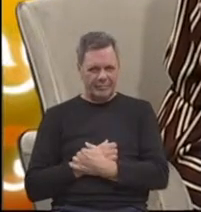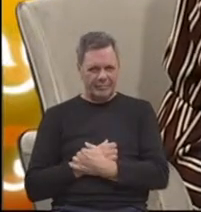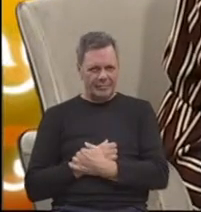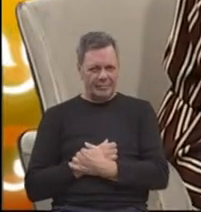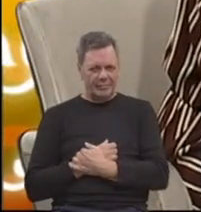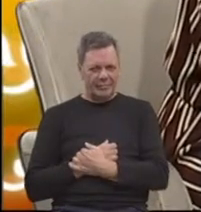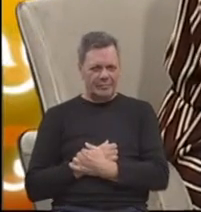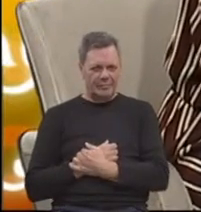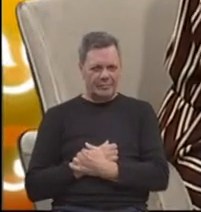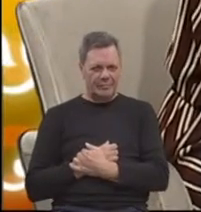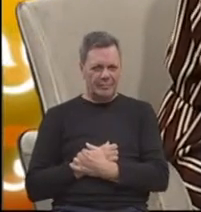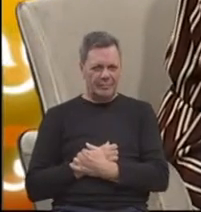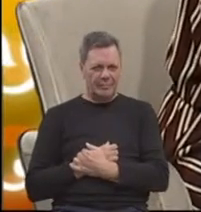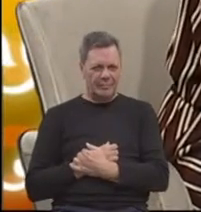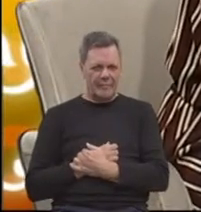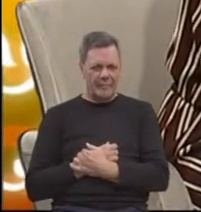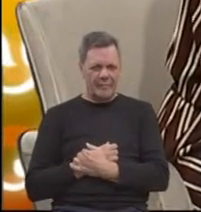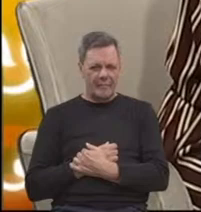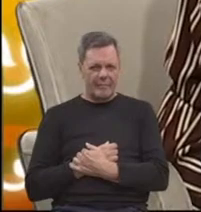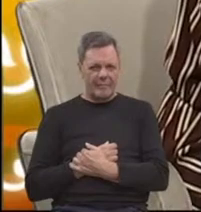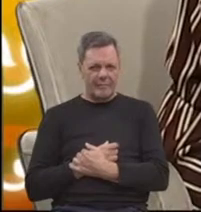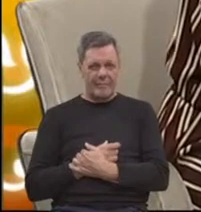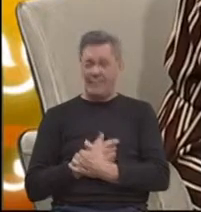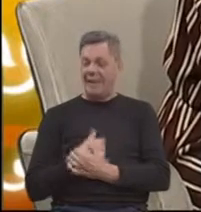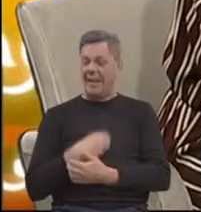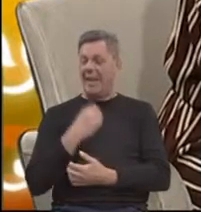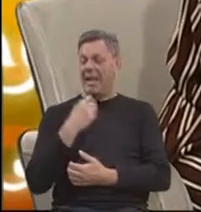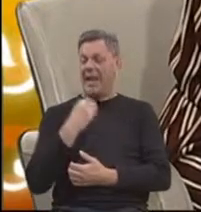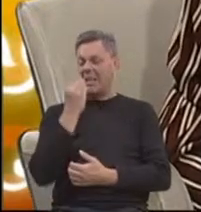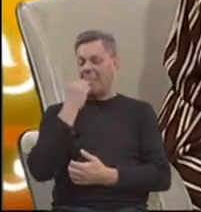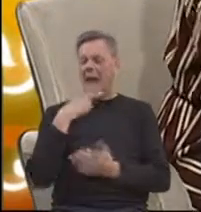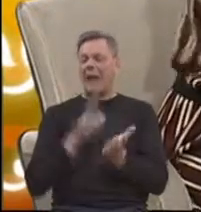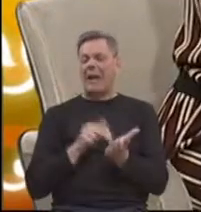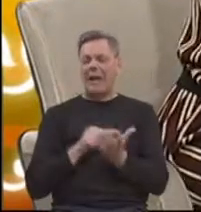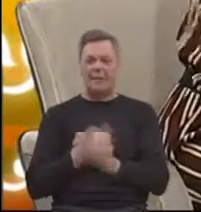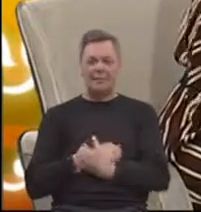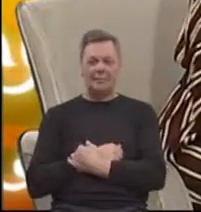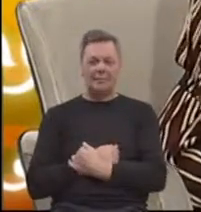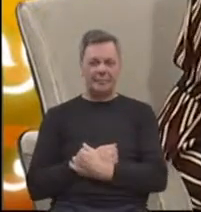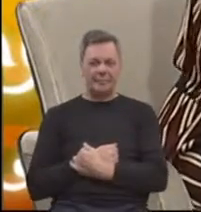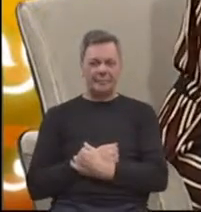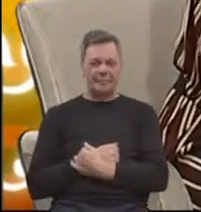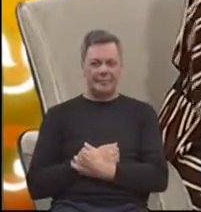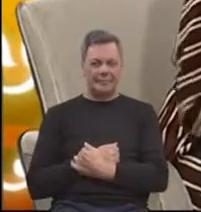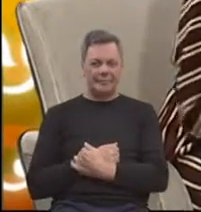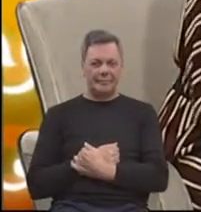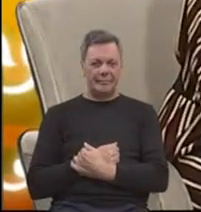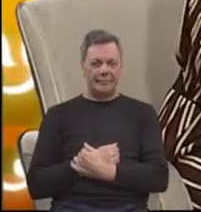sam neku varivo, ali dobro to. Ja sam baš jučer graha, kod graha. Ja ću sutra jako fino pripremljen, da.